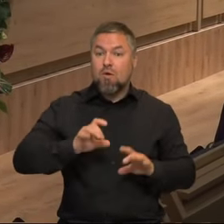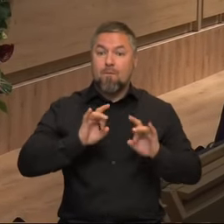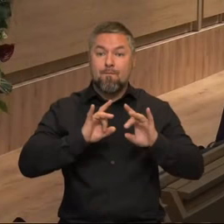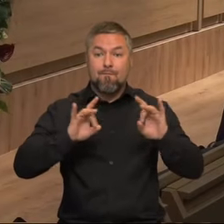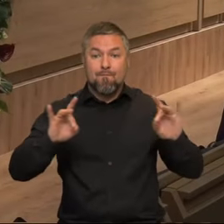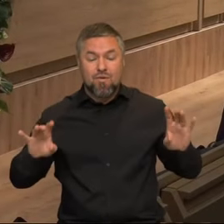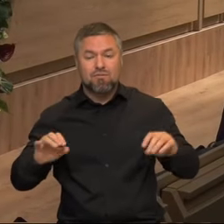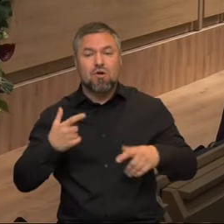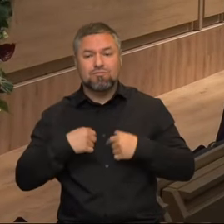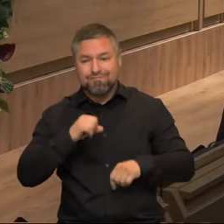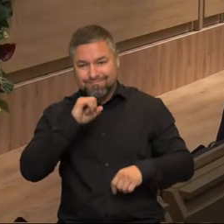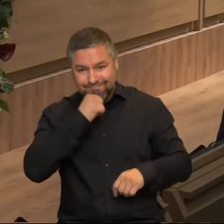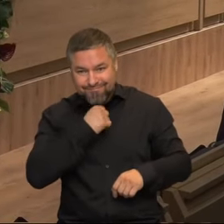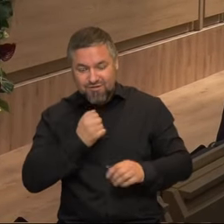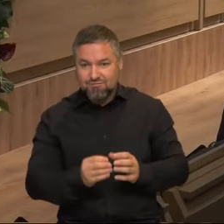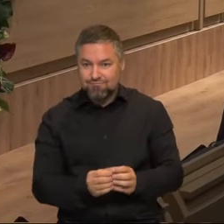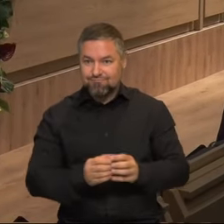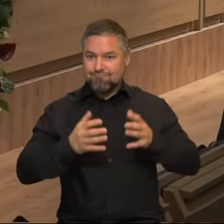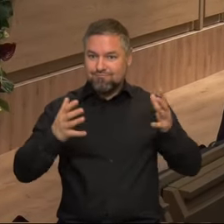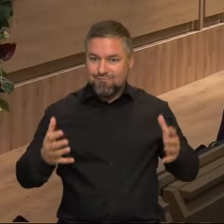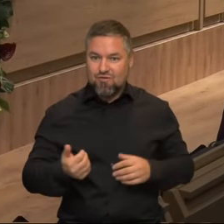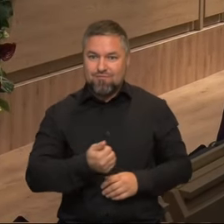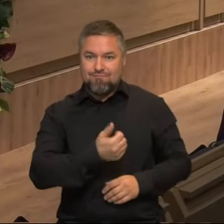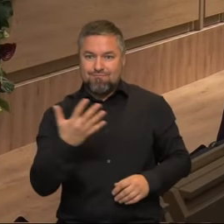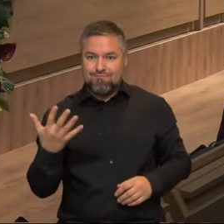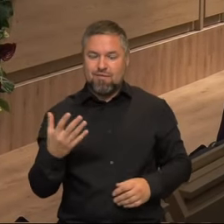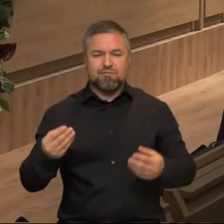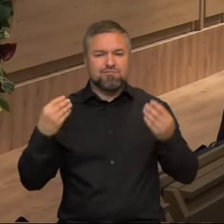profesorów seniorów Politechniki Łódzkiej powiększyło się